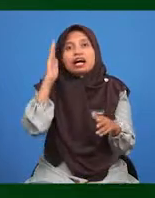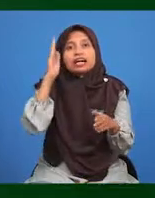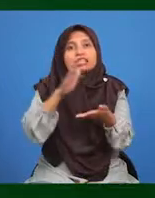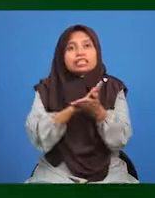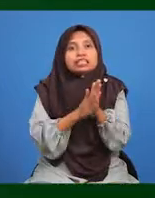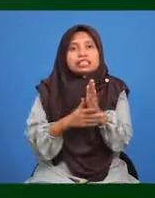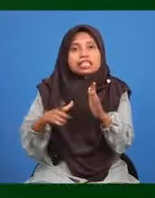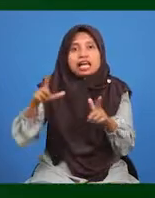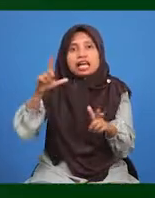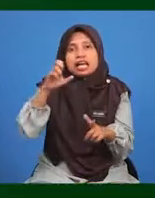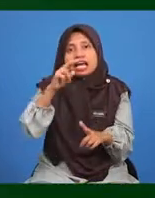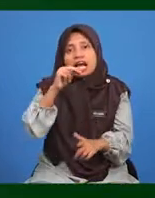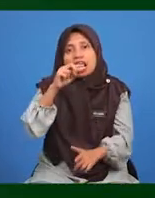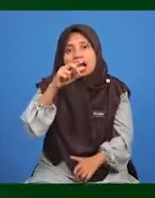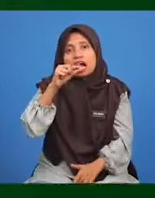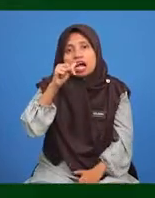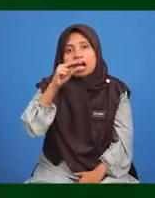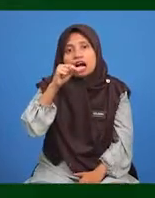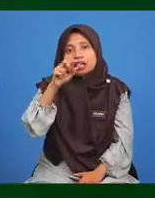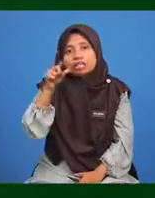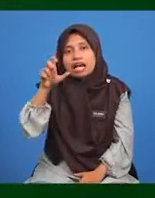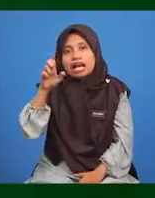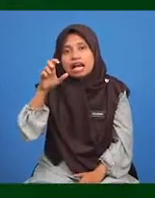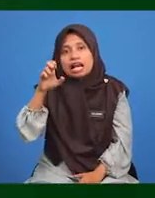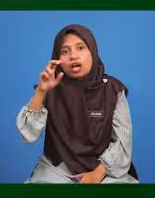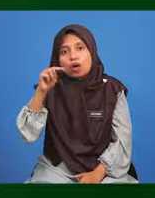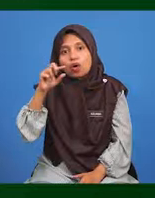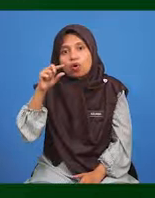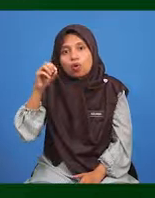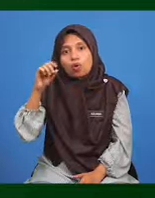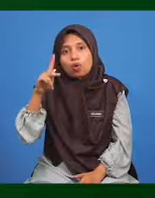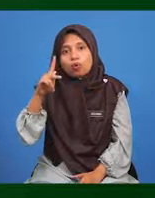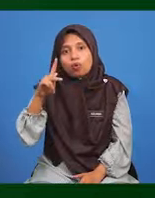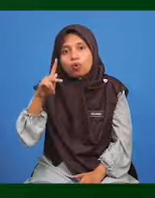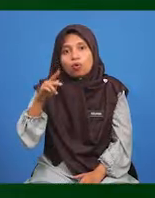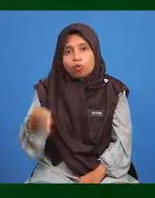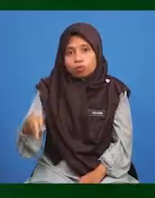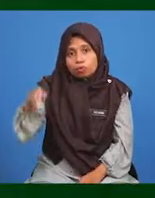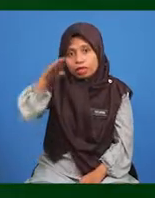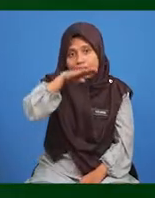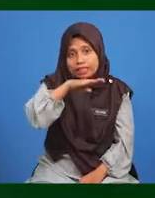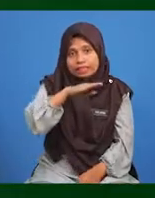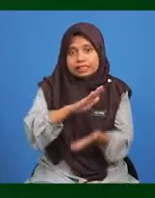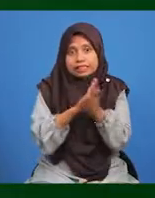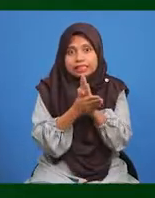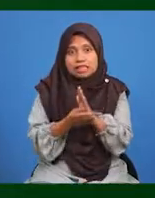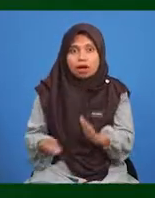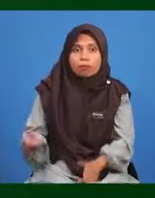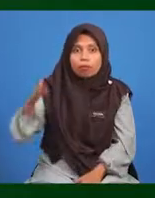lenggang-lenggok. Kedua, bukit akan menjadi bukit-bukau.